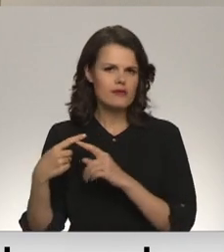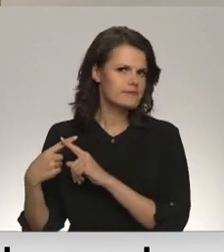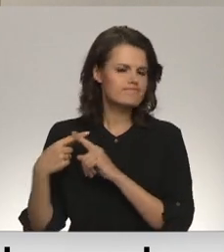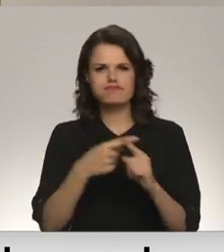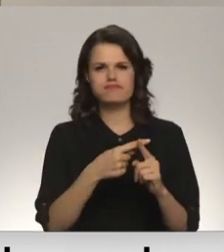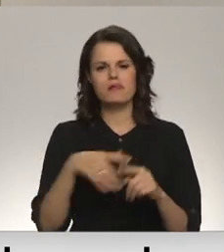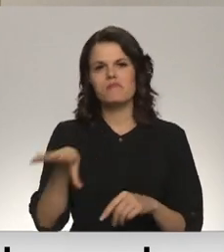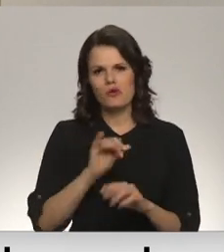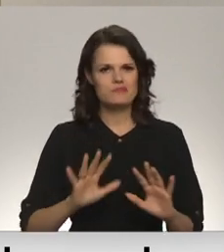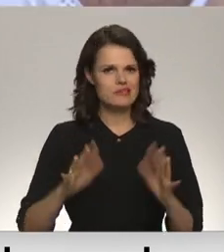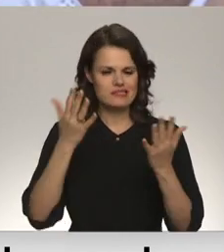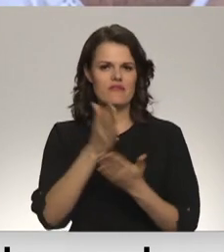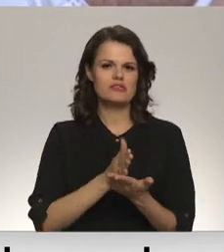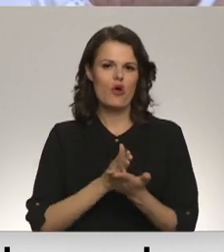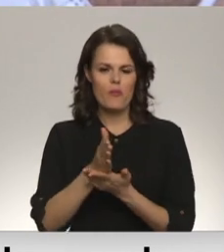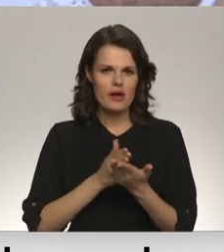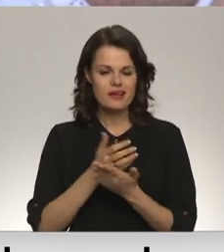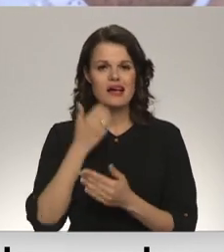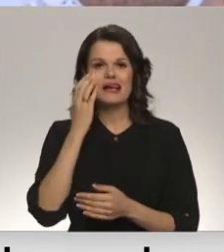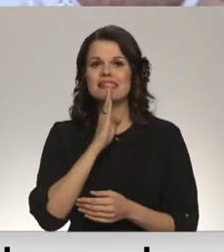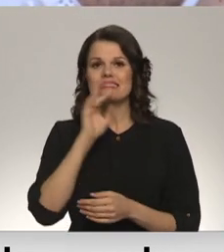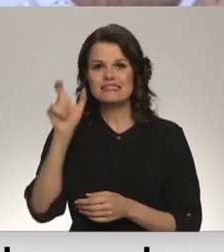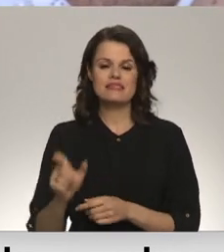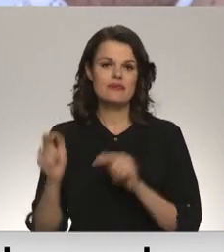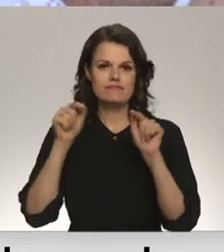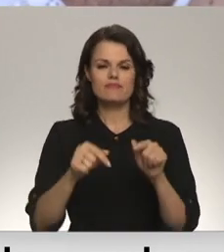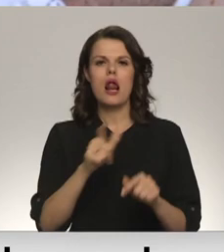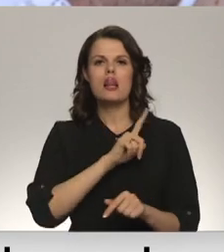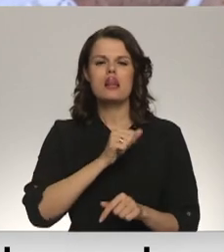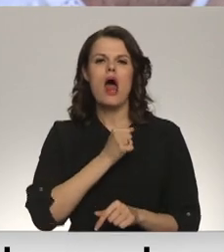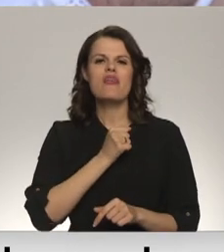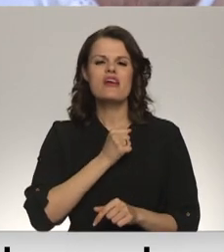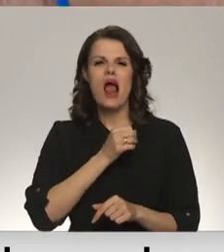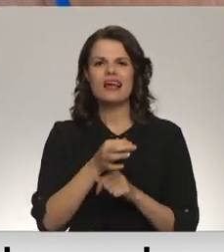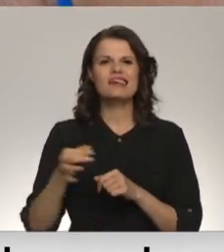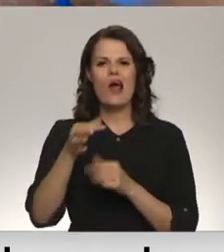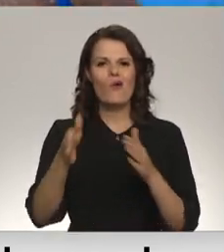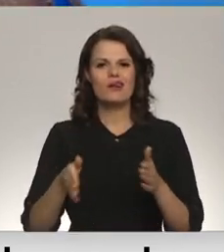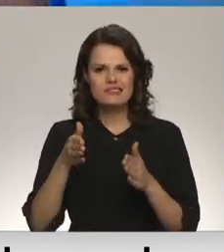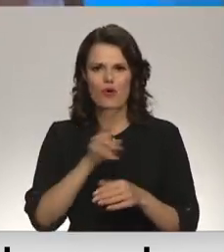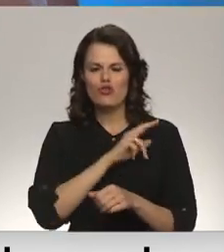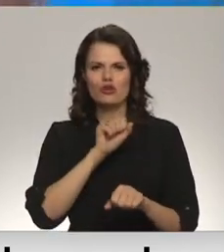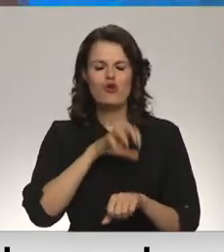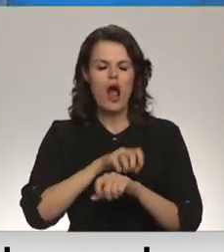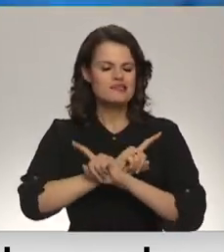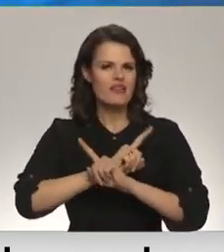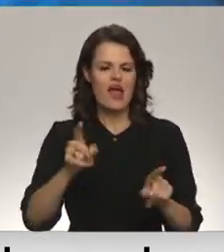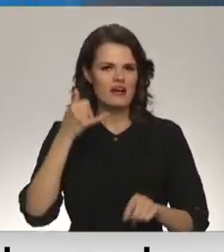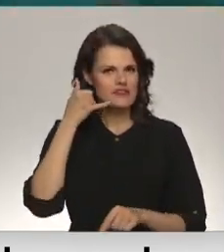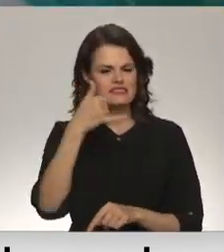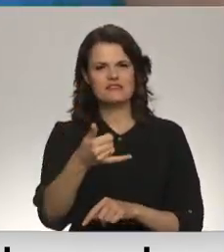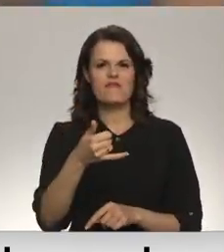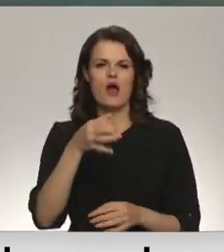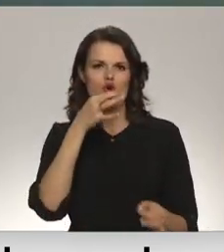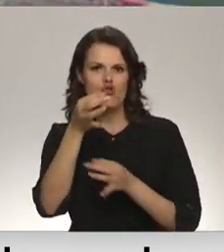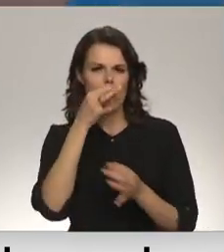darbs, mums sanāca viss tās operācijas. Kad cietusi iestājās vienā no Latgales reģiona slimnīcām, dežūrārsts nekavējoties zvanīja un